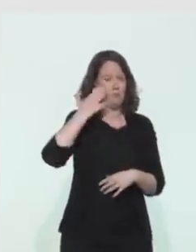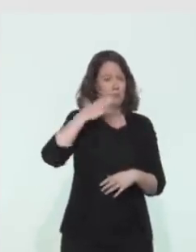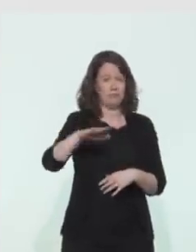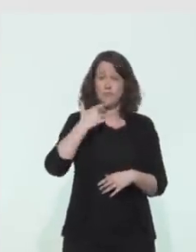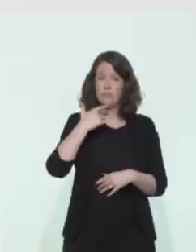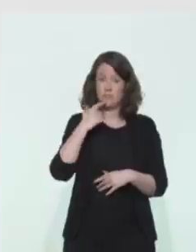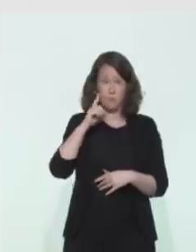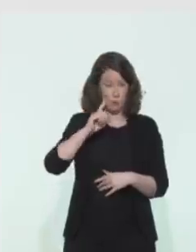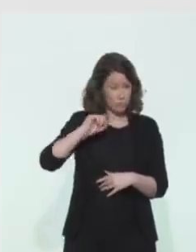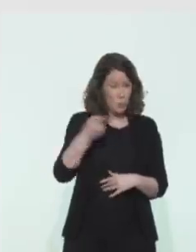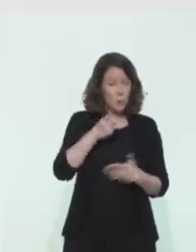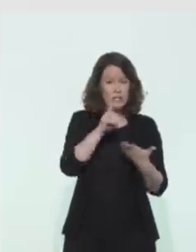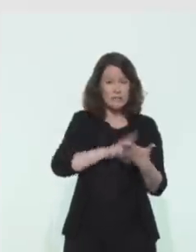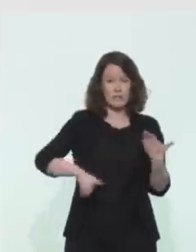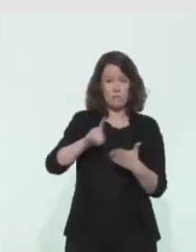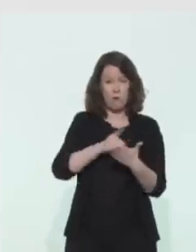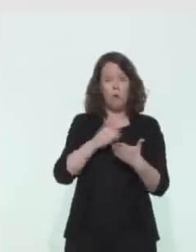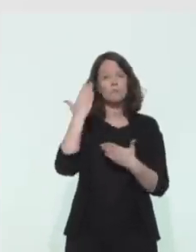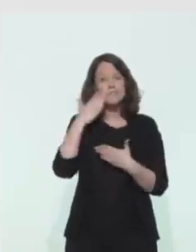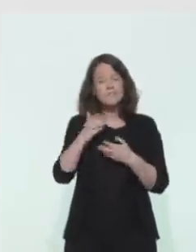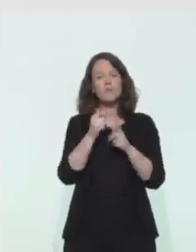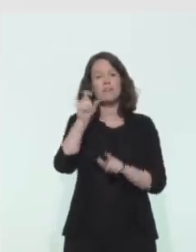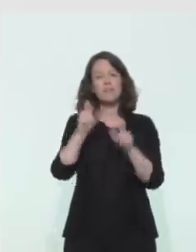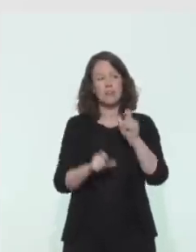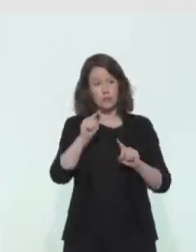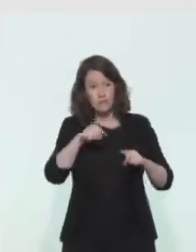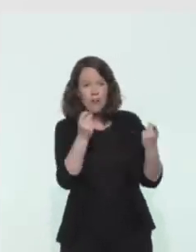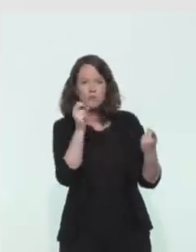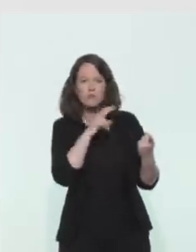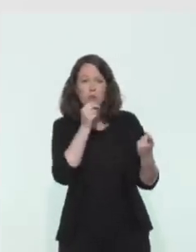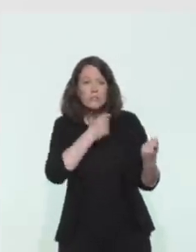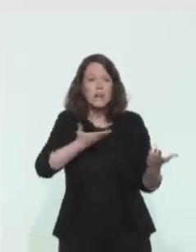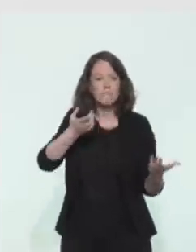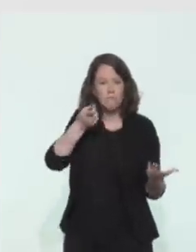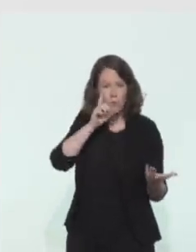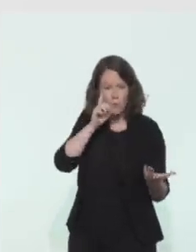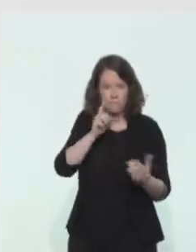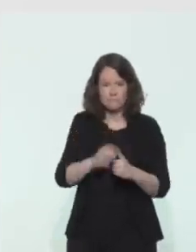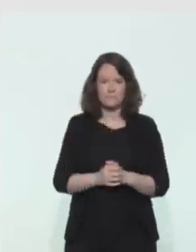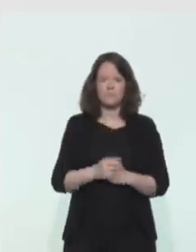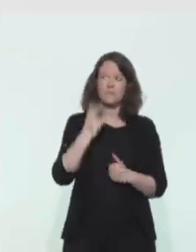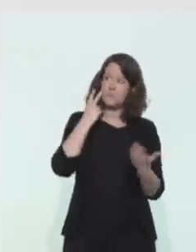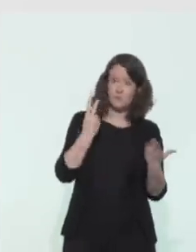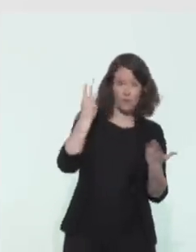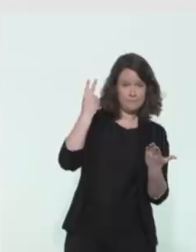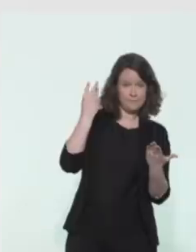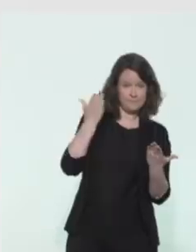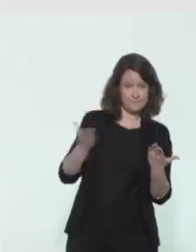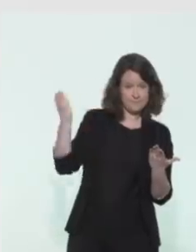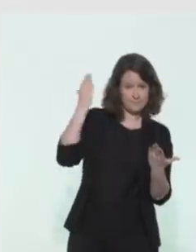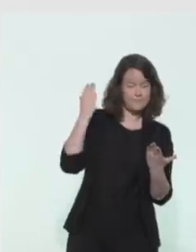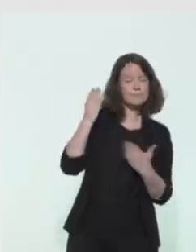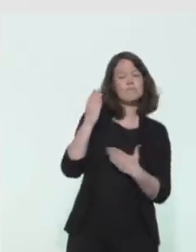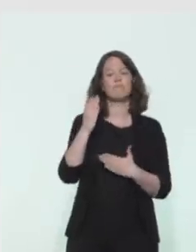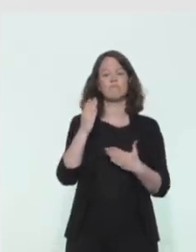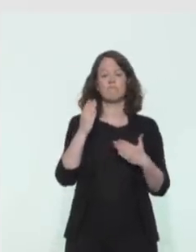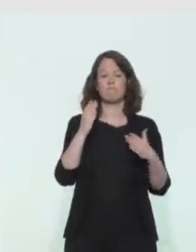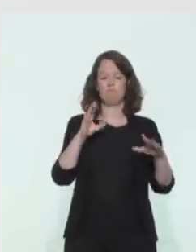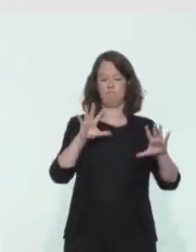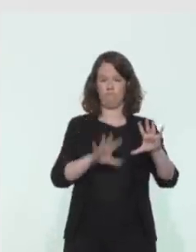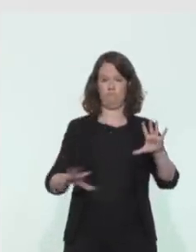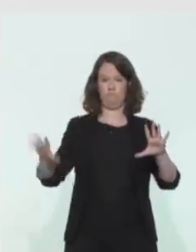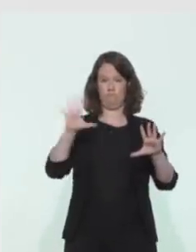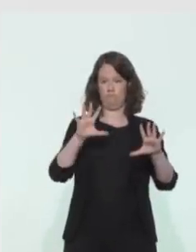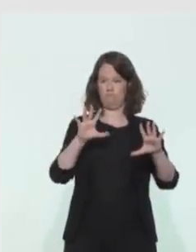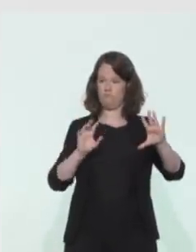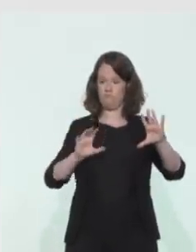reflet de la circulation du virus. Vous avez en vert, dans la totalité des passages aux urgences, les endroits où la part